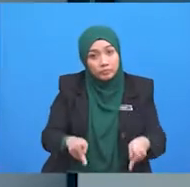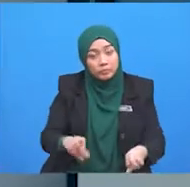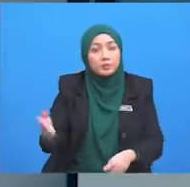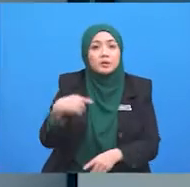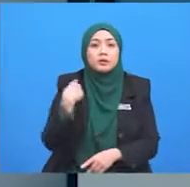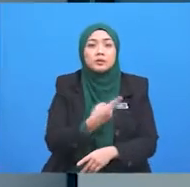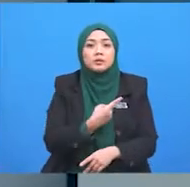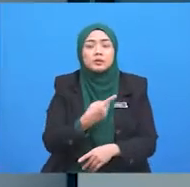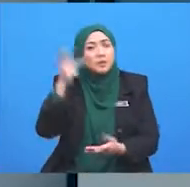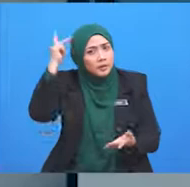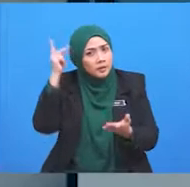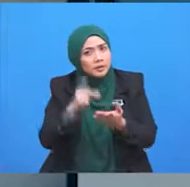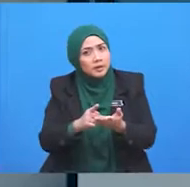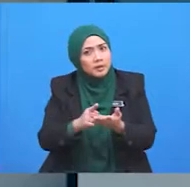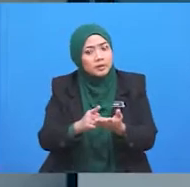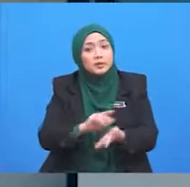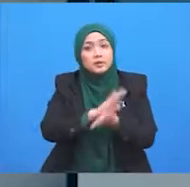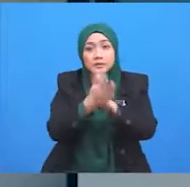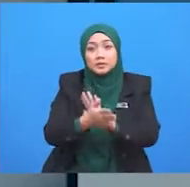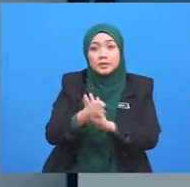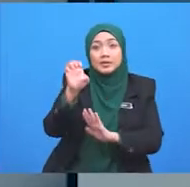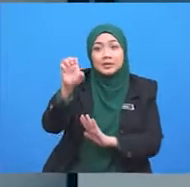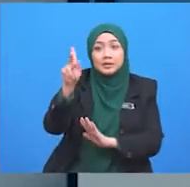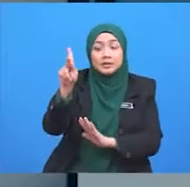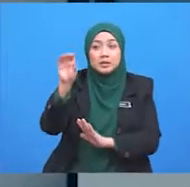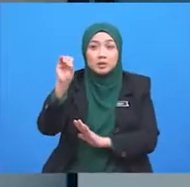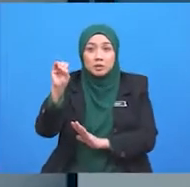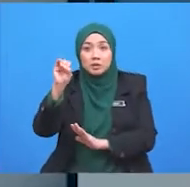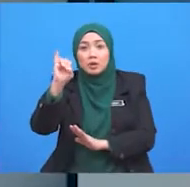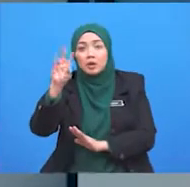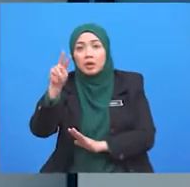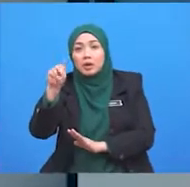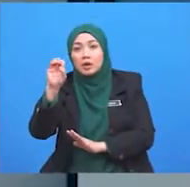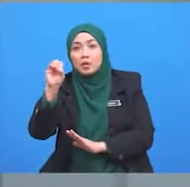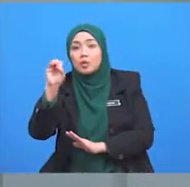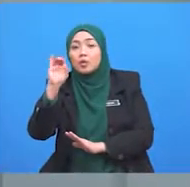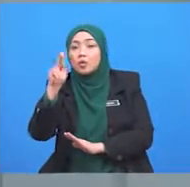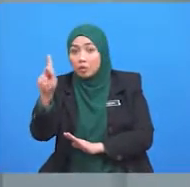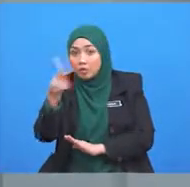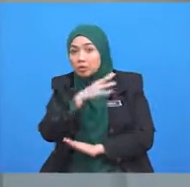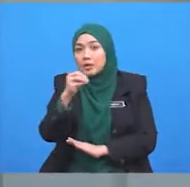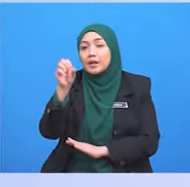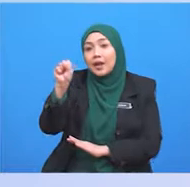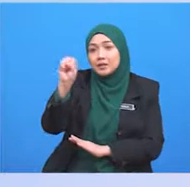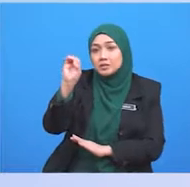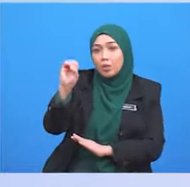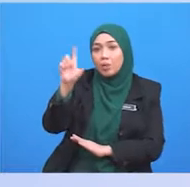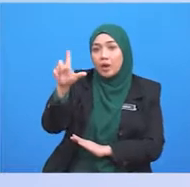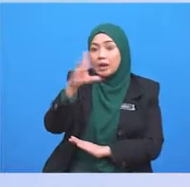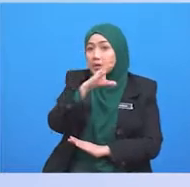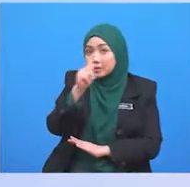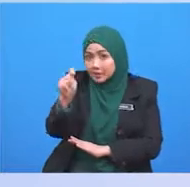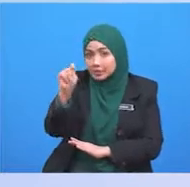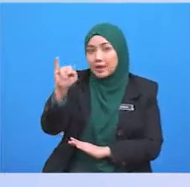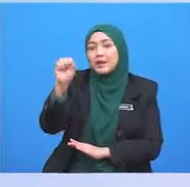mengenali kejadian equinox dan solstice dengan lebih terperinci. Pelajar-pelajar, equinox